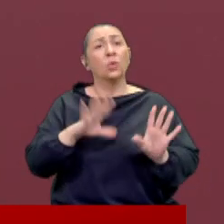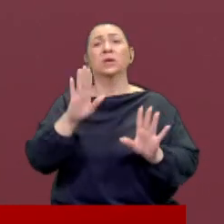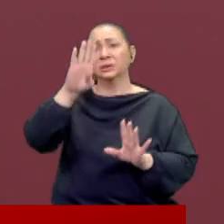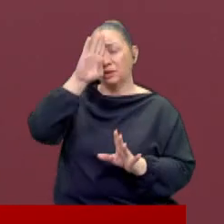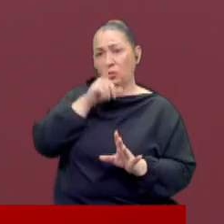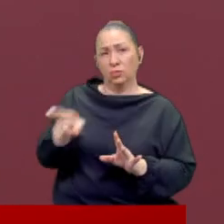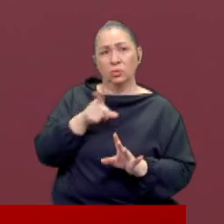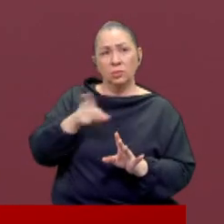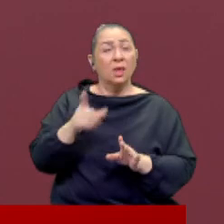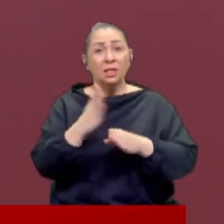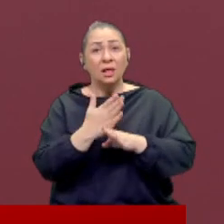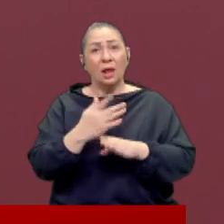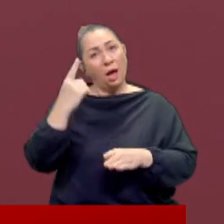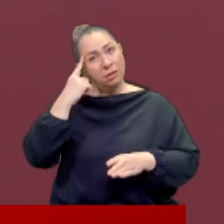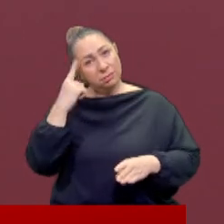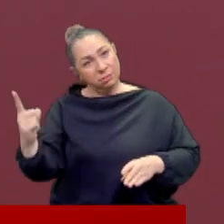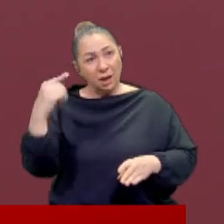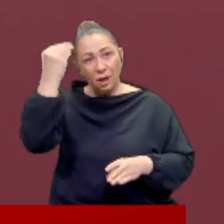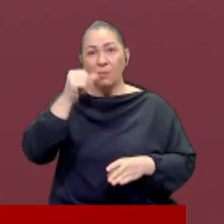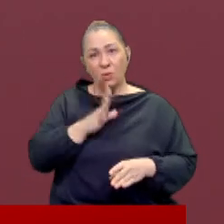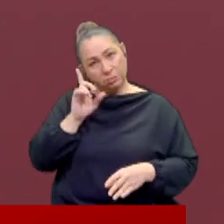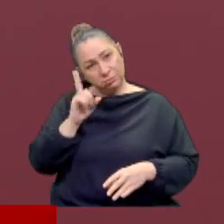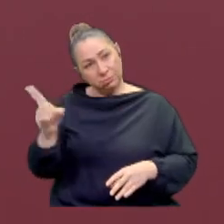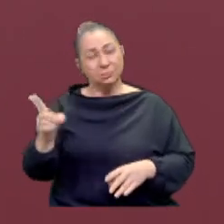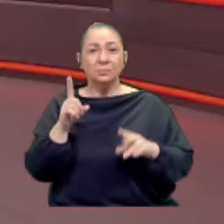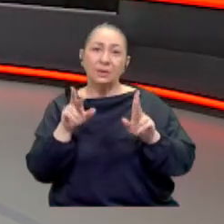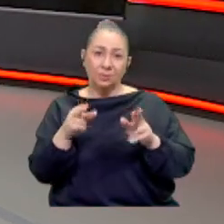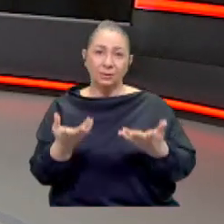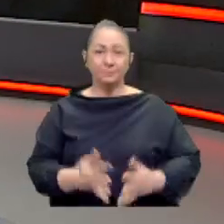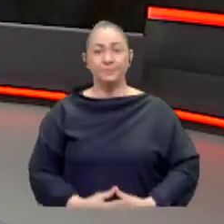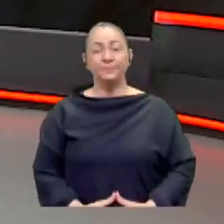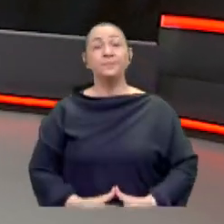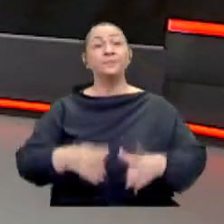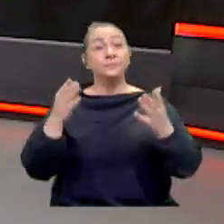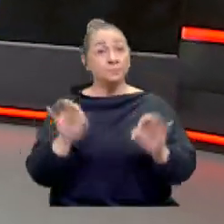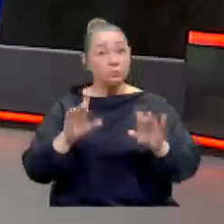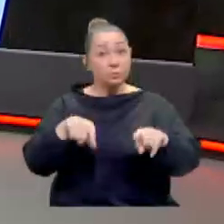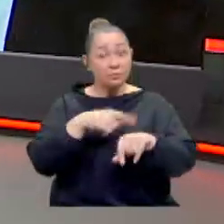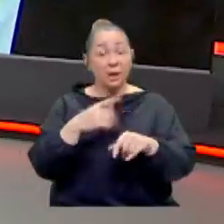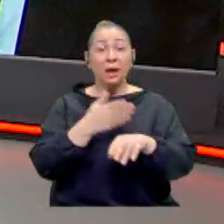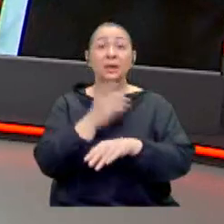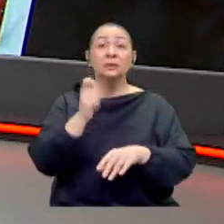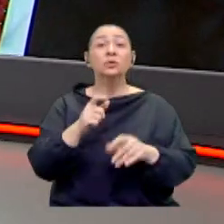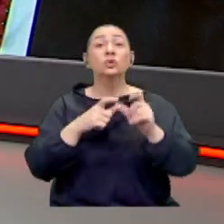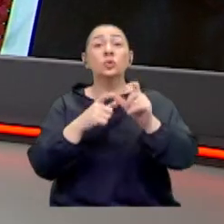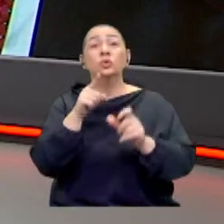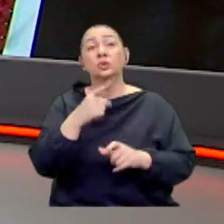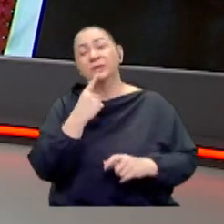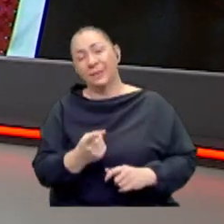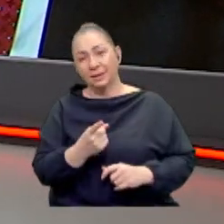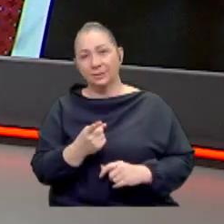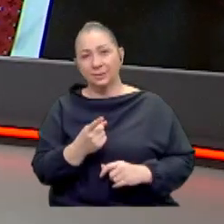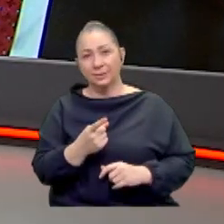yoksa İstanbul neden aklı Ekrem imamoğlu'nun da kaldı Şimdi o zaman asıl soru şu